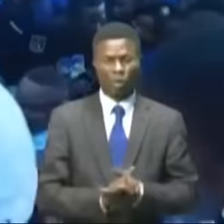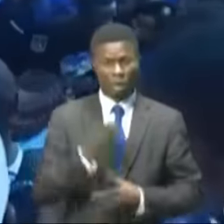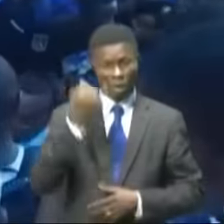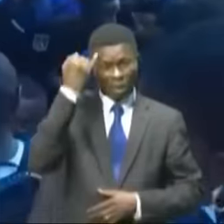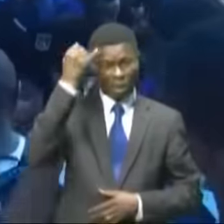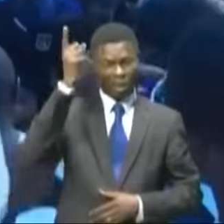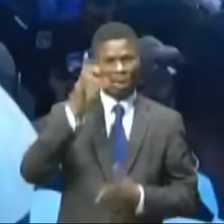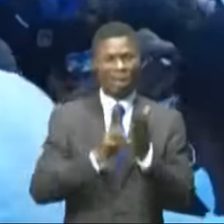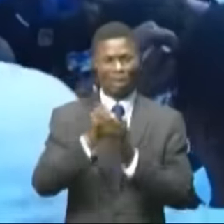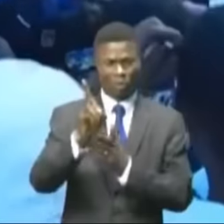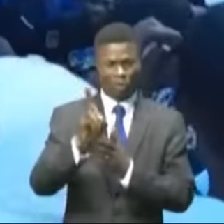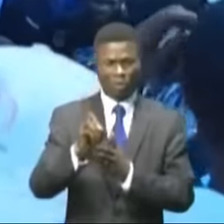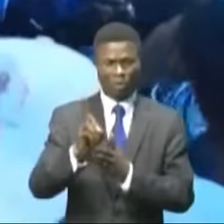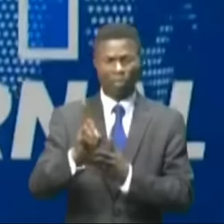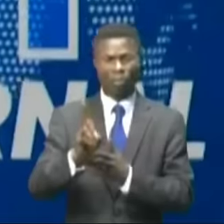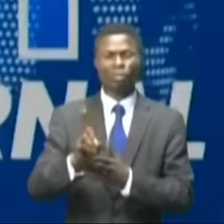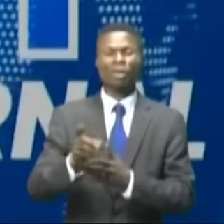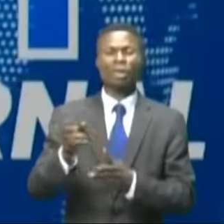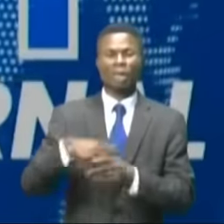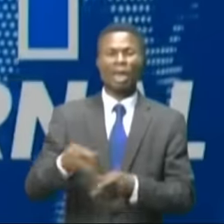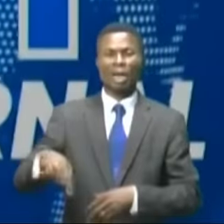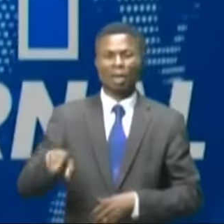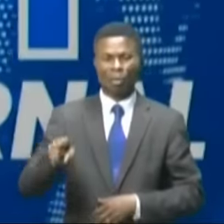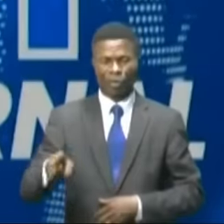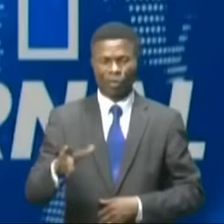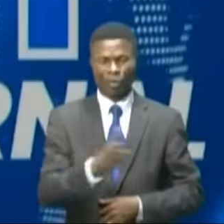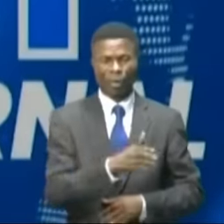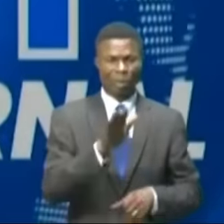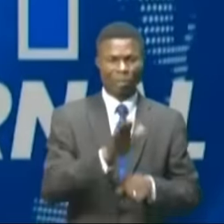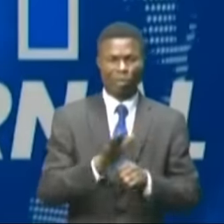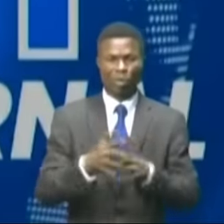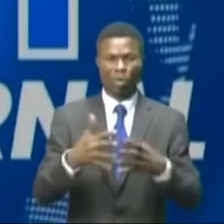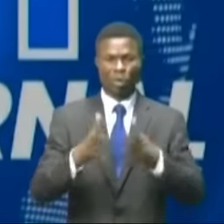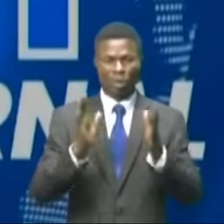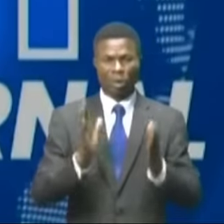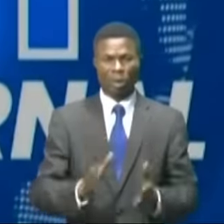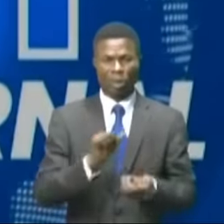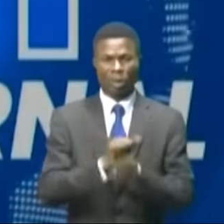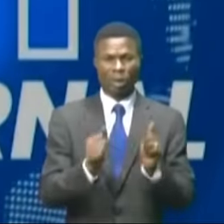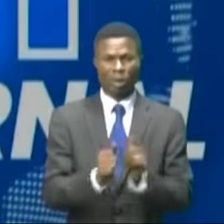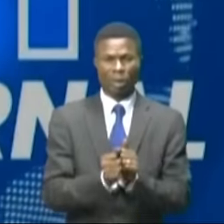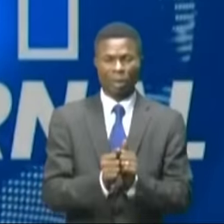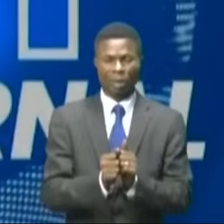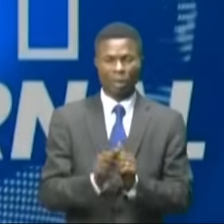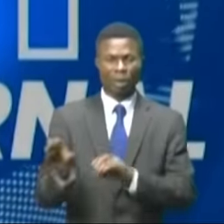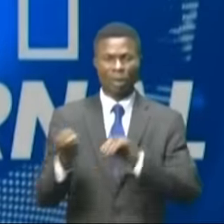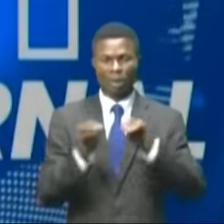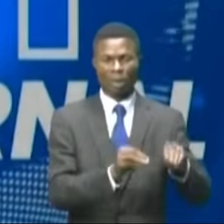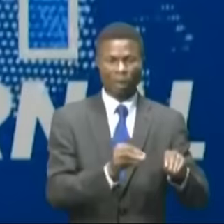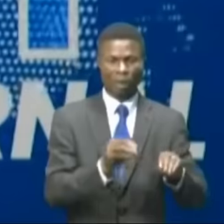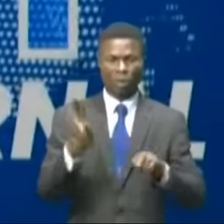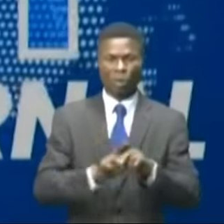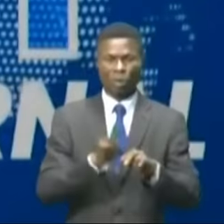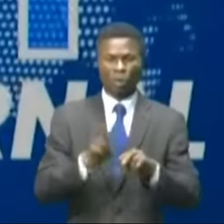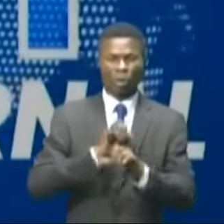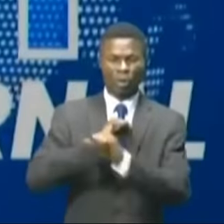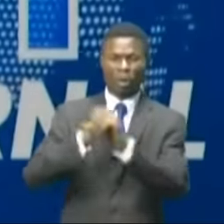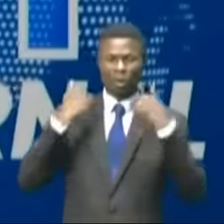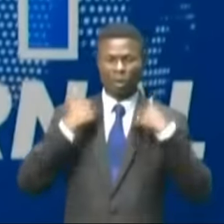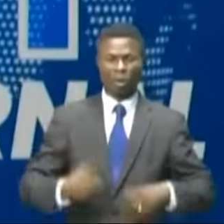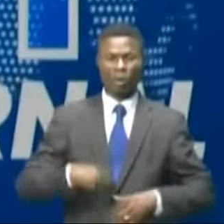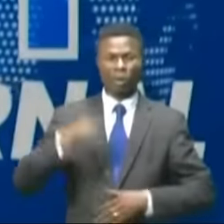le développement à la base. Les différents partenaires au processus de la mise en œuvre de la couverture